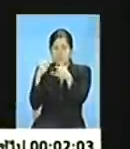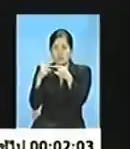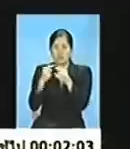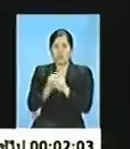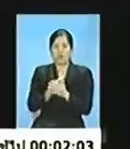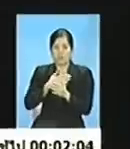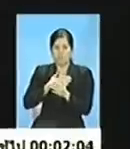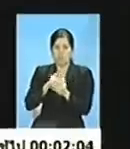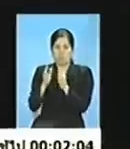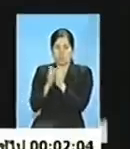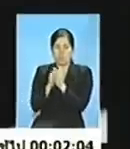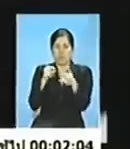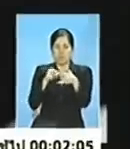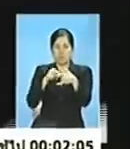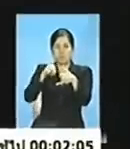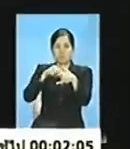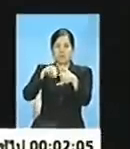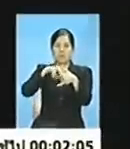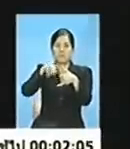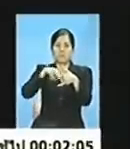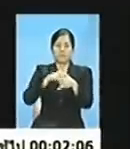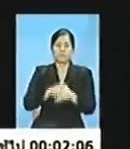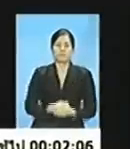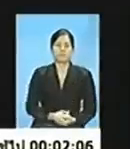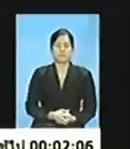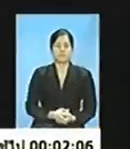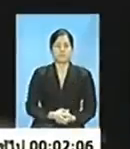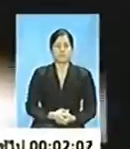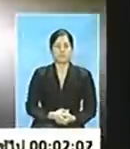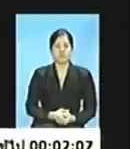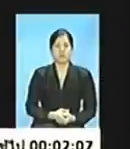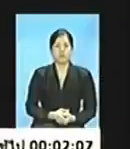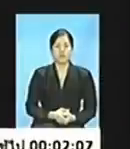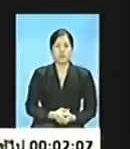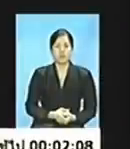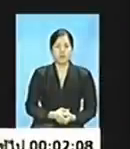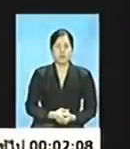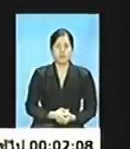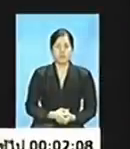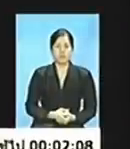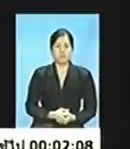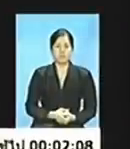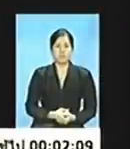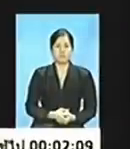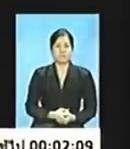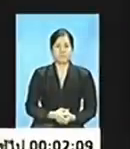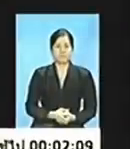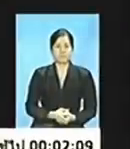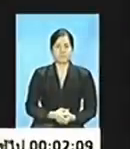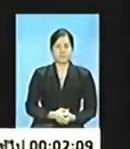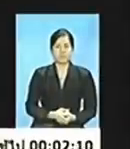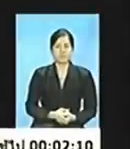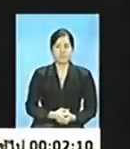อออกไปฝั่งตรงนี้นะ เลี้ยงลูกค่ะนี่เลื่อนลงมา